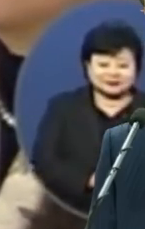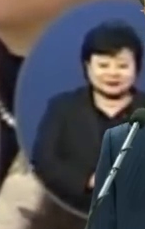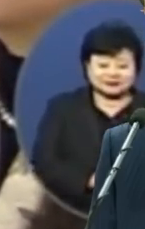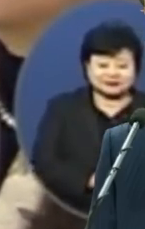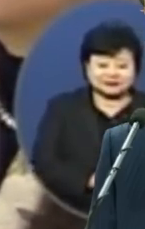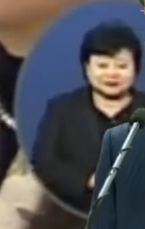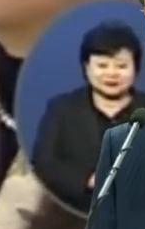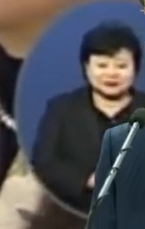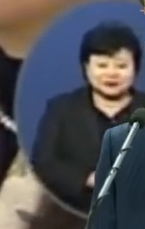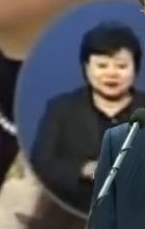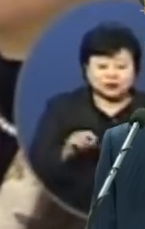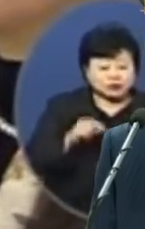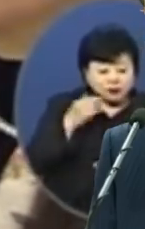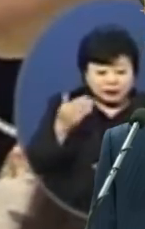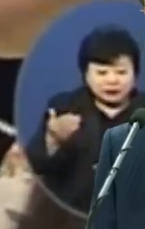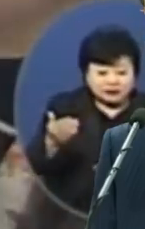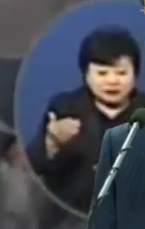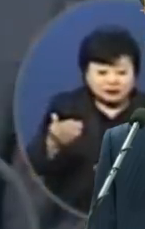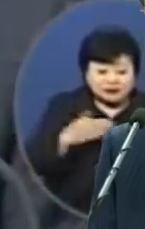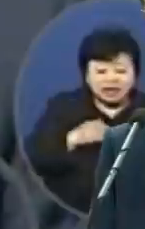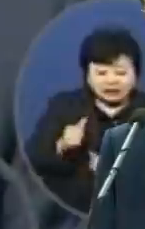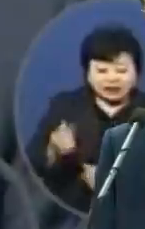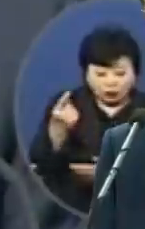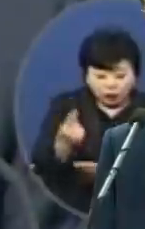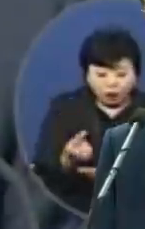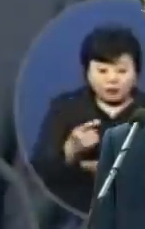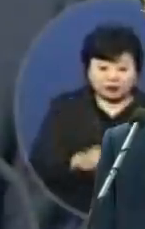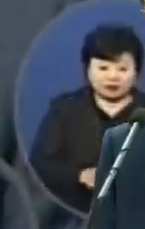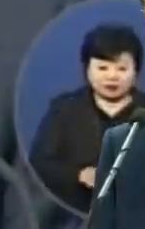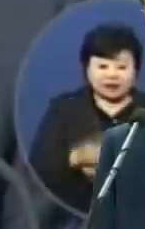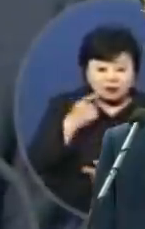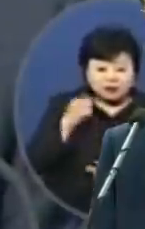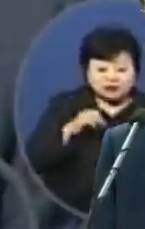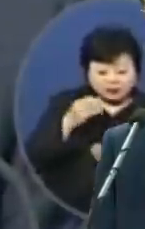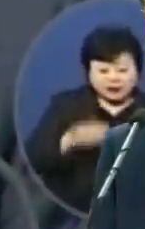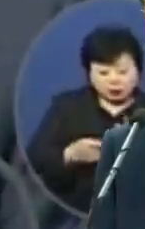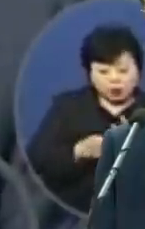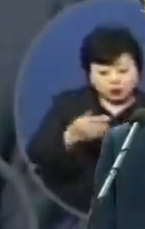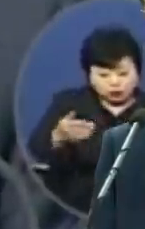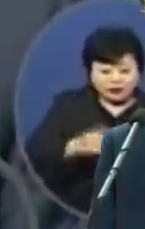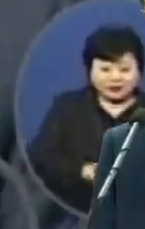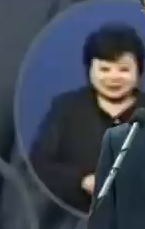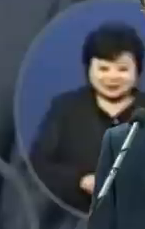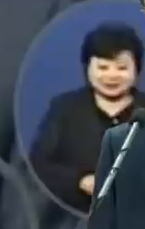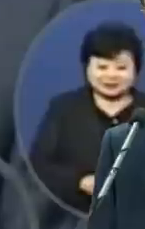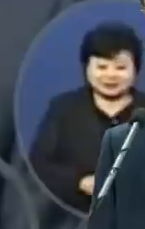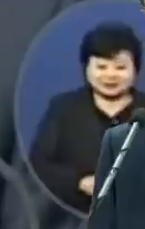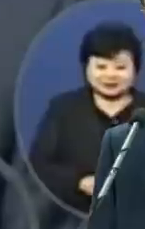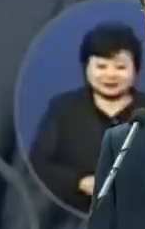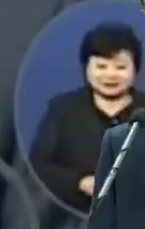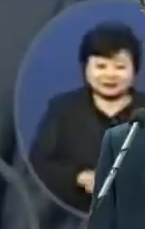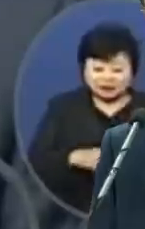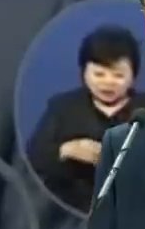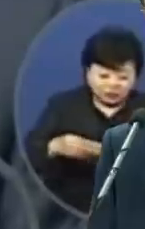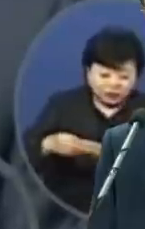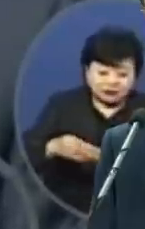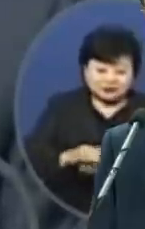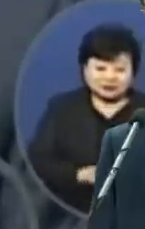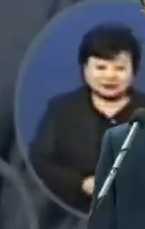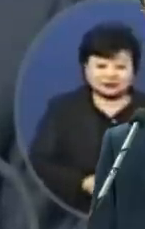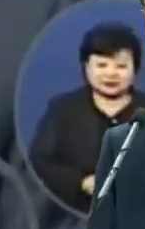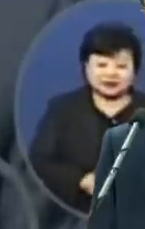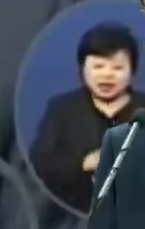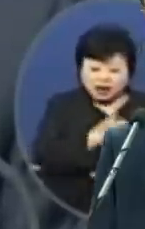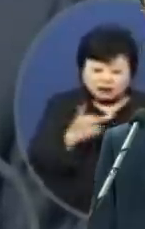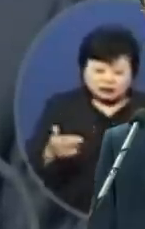그래서 어떻게 응답받았는지 함께는 날 따라와 보십시오. 목사님 응답받은 거 보여줄 테니. 그래 데리고 가더니만